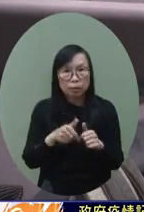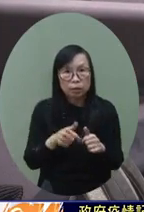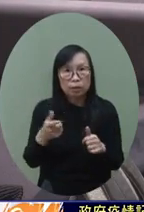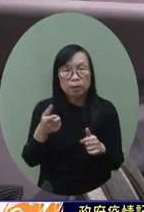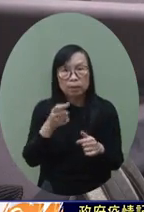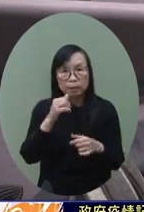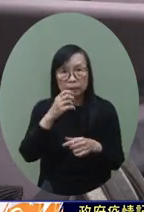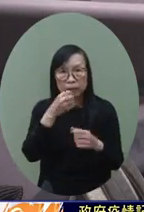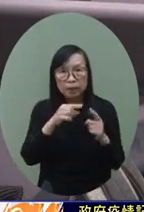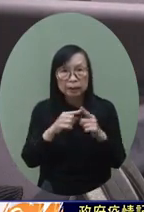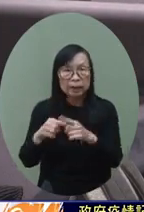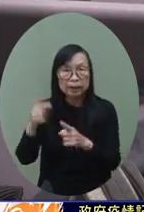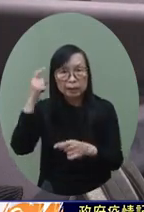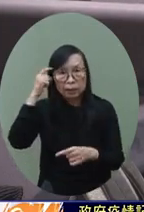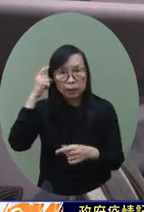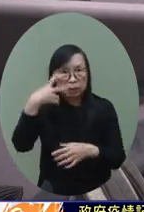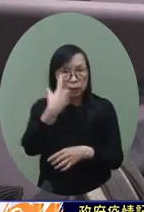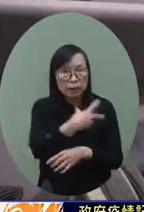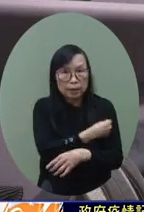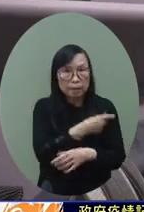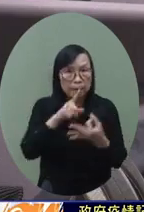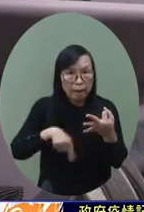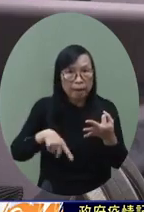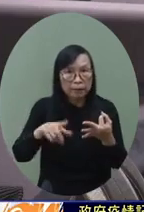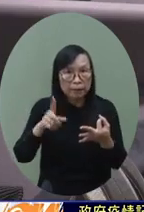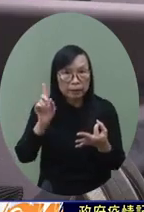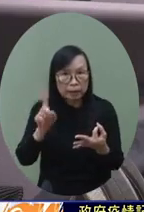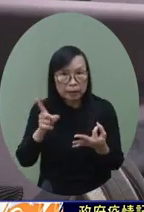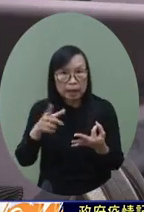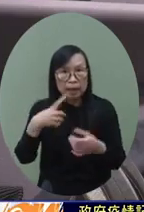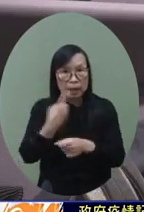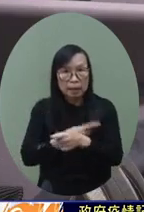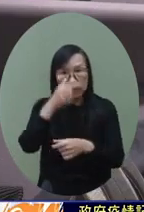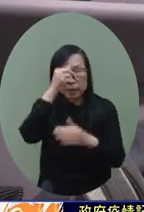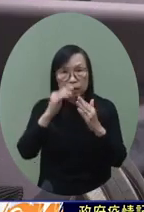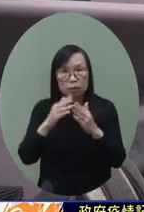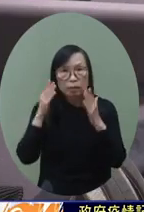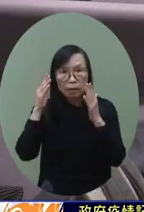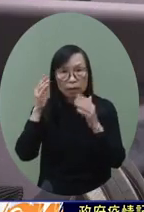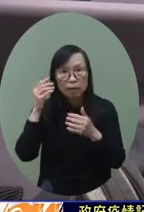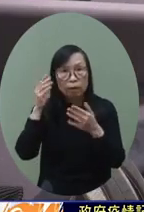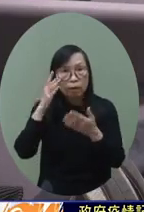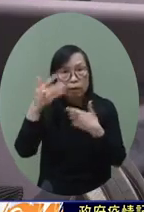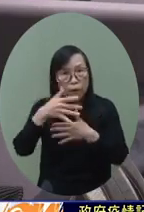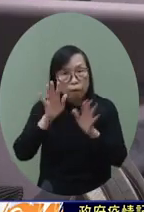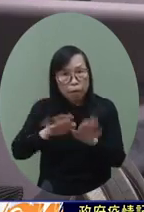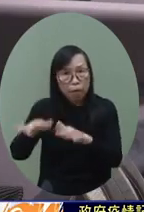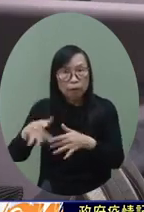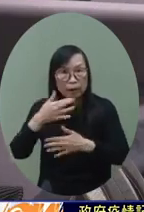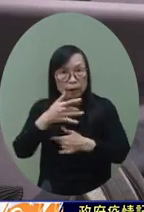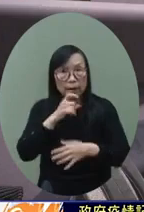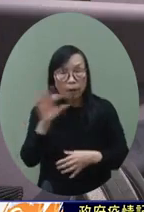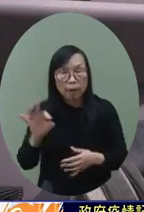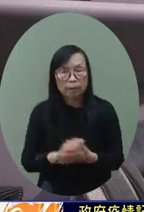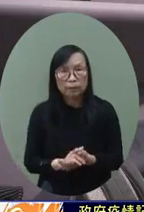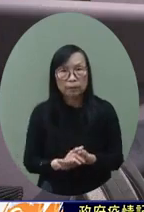係咪有機會或者係點樣得知到嗰啲疫苗係咩牌子？同埋嗰個臨時醫院有冇投入服務嘅日期咧？另外頭先有